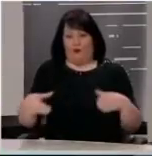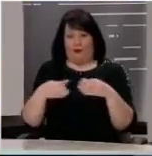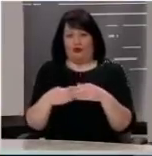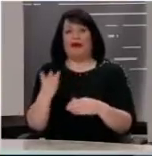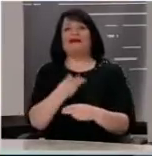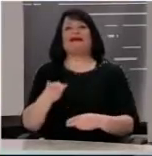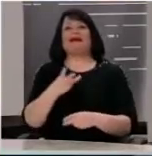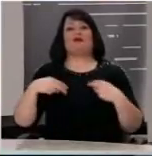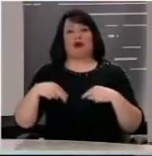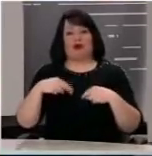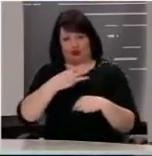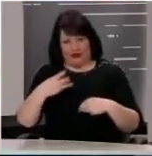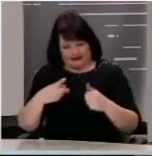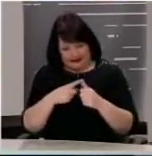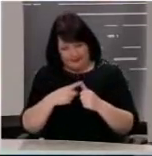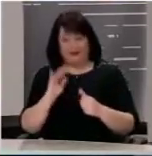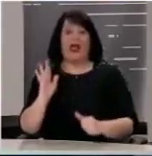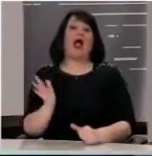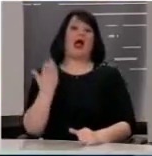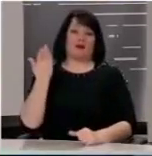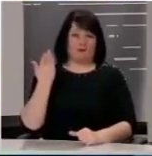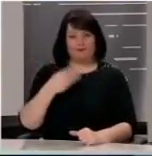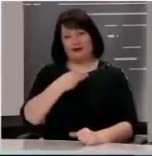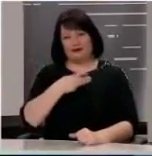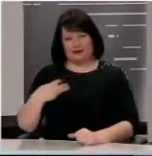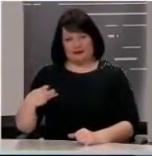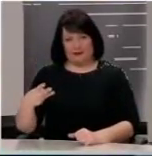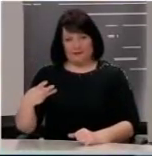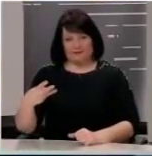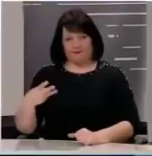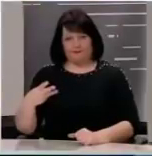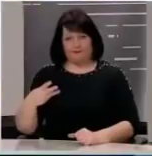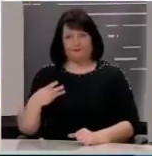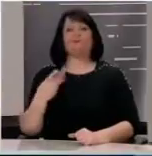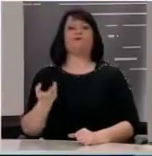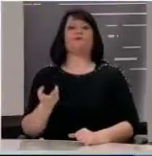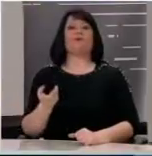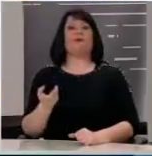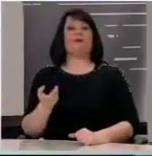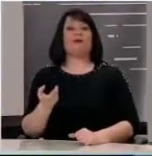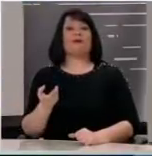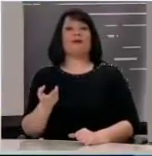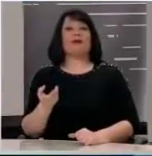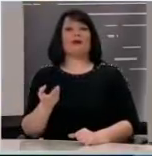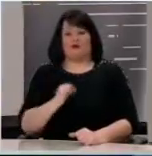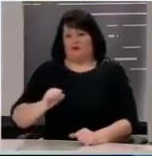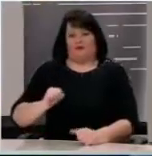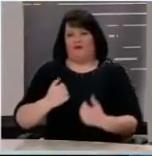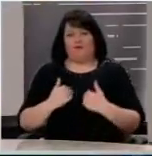τρεις υπουργούς, αν ο ΣΥΡΙΖΑ, στο όνομα του ότι δεν έχει προφανώς τίποτα να